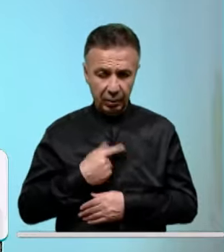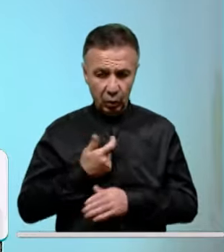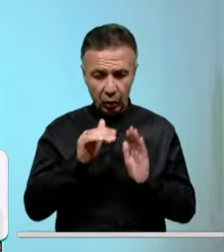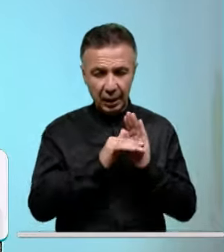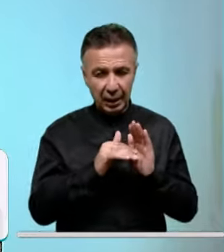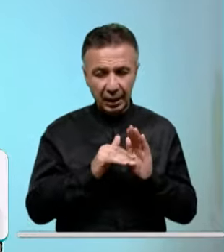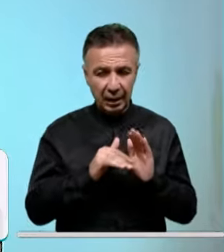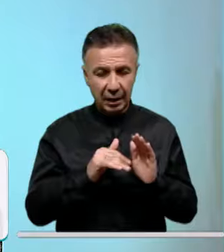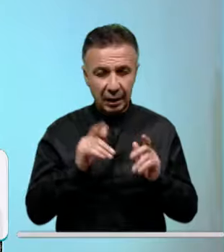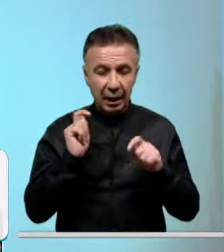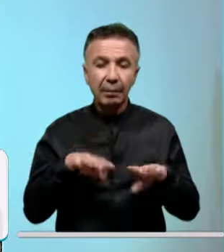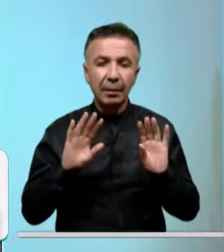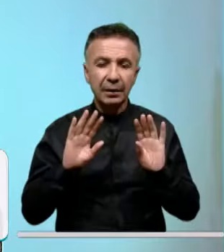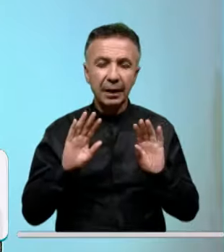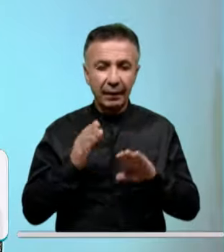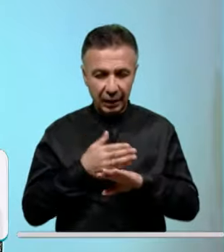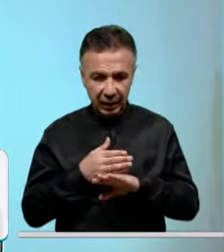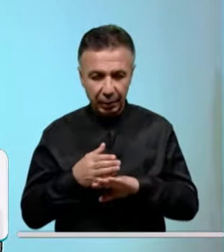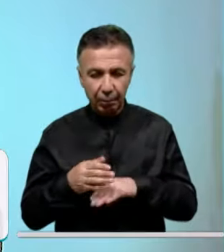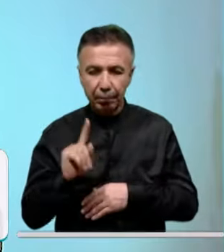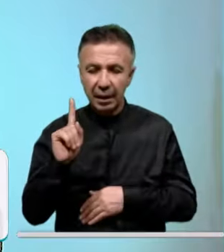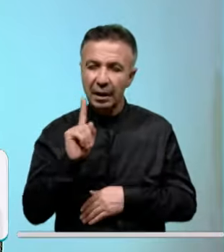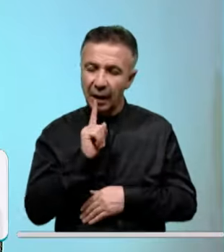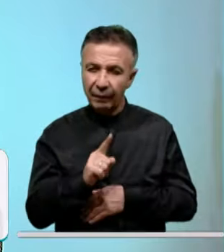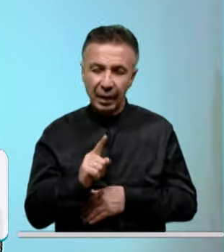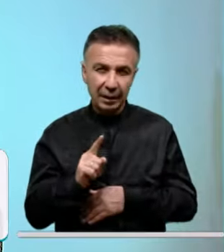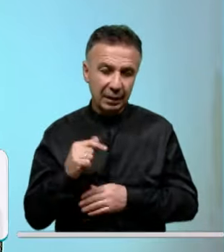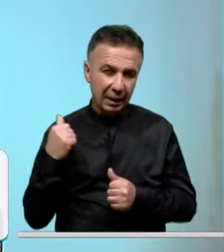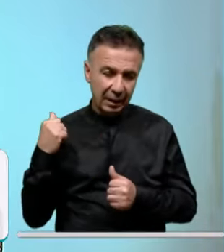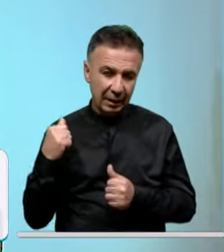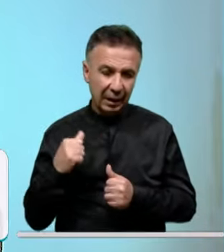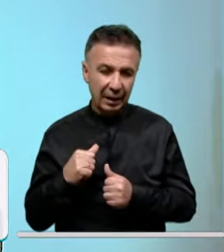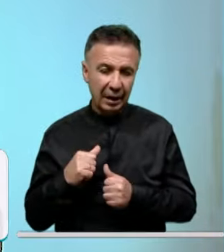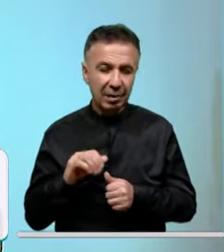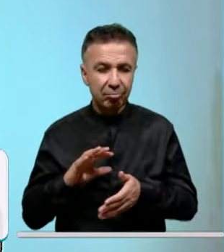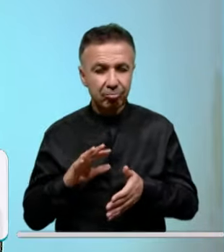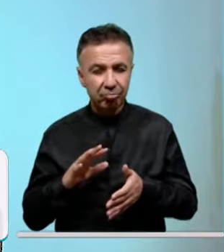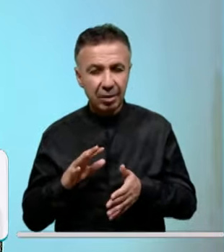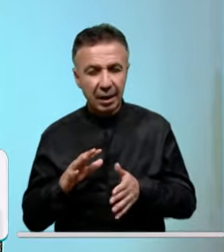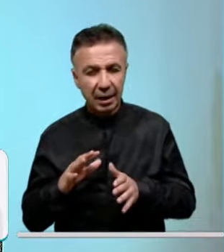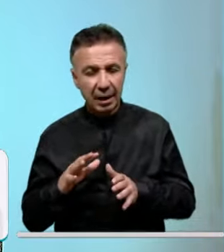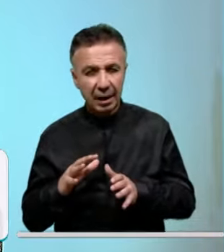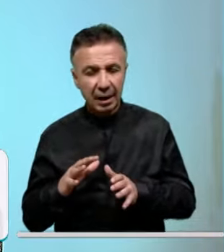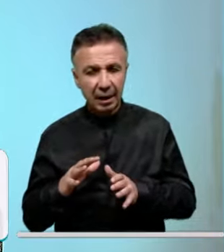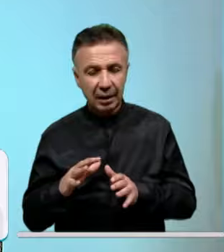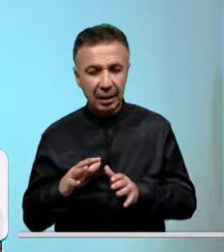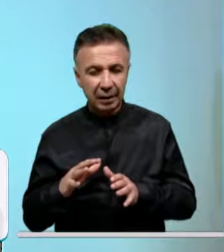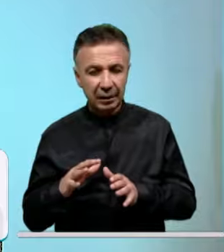da tehirinden, bir farzın tekrarı ya da yerinden